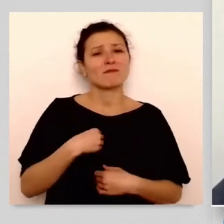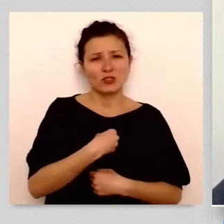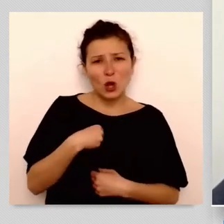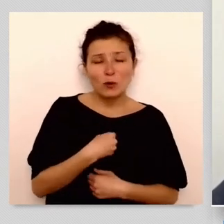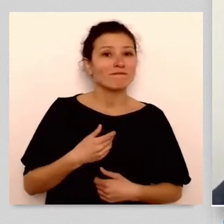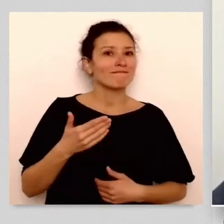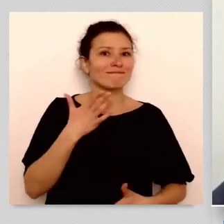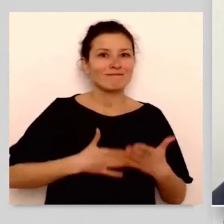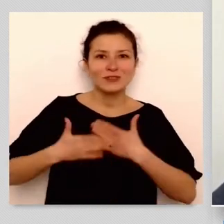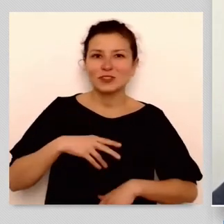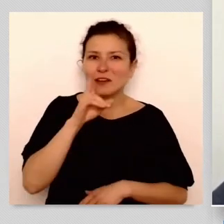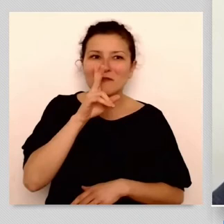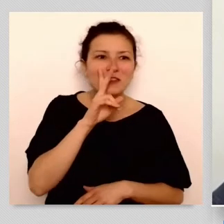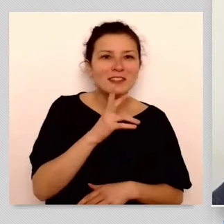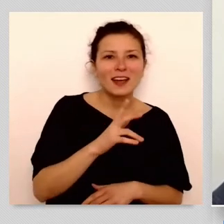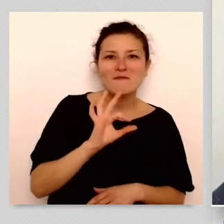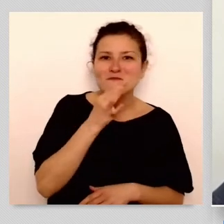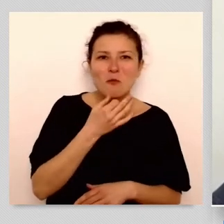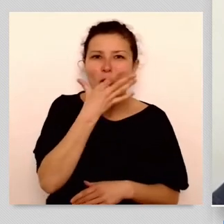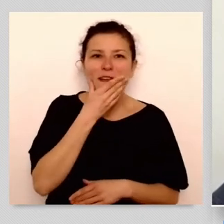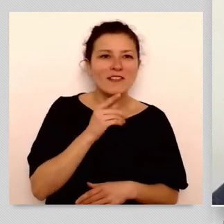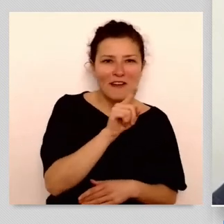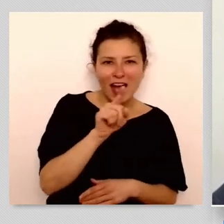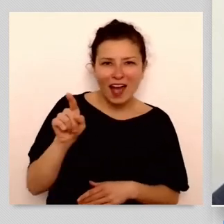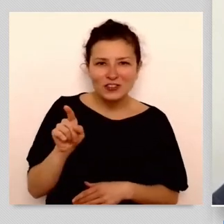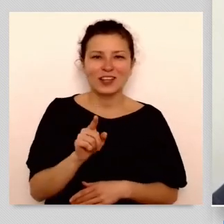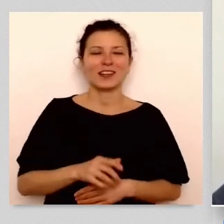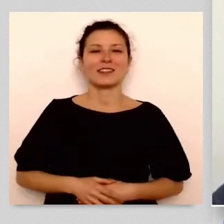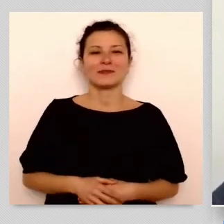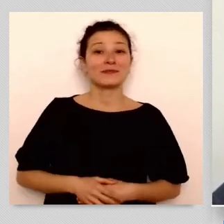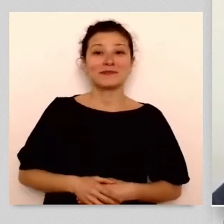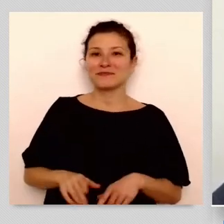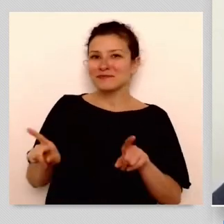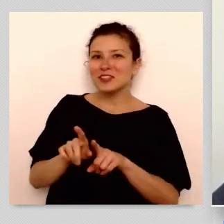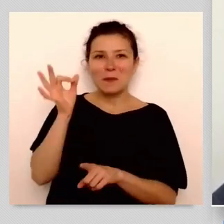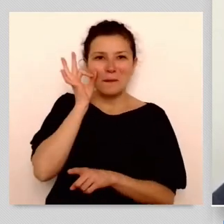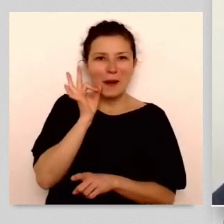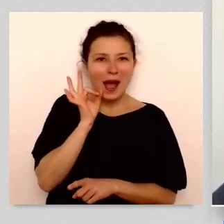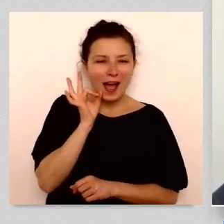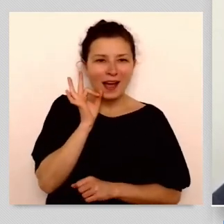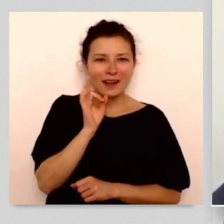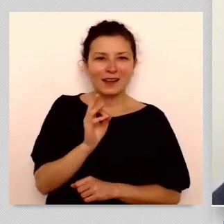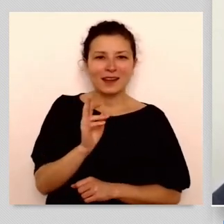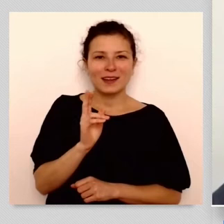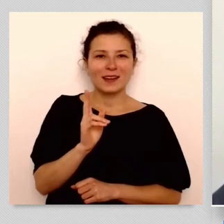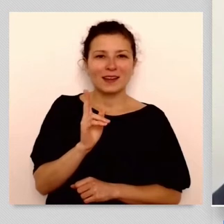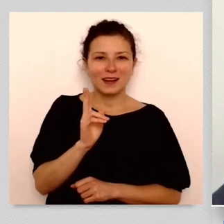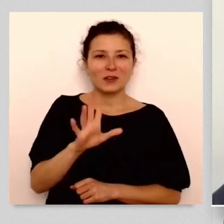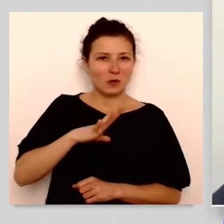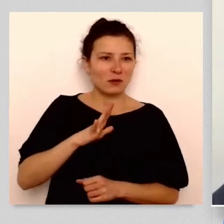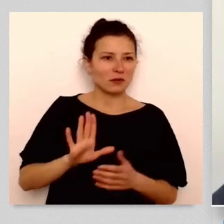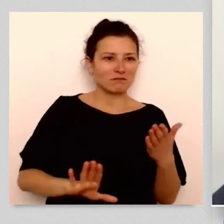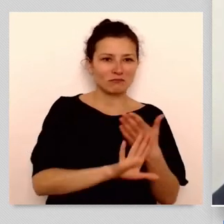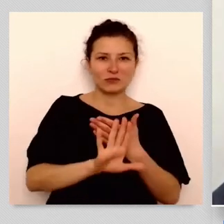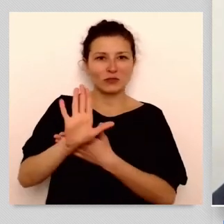widzę bardzo młode twarze i że panie, które były prezentowane, to jest zupełnie